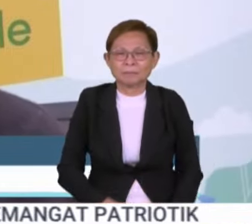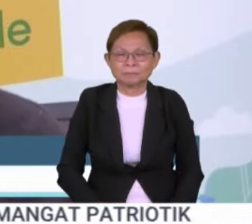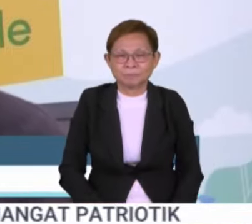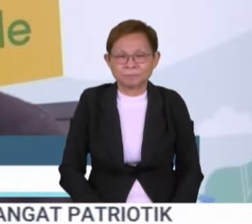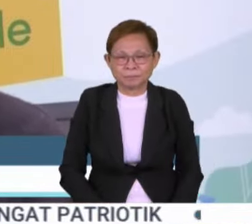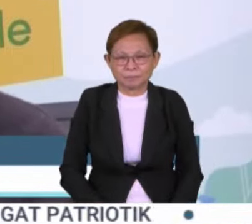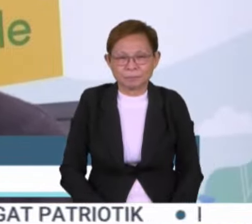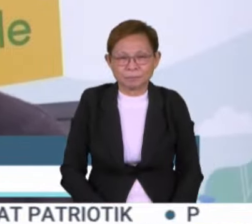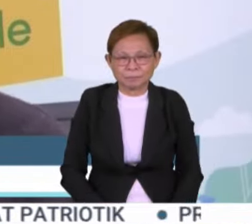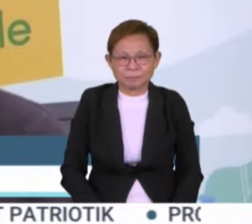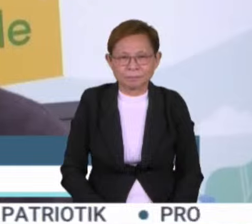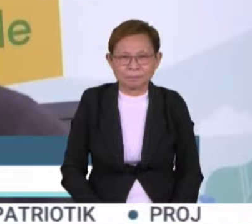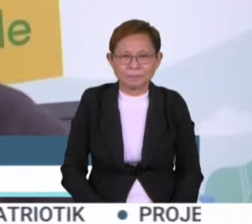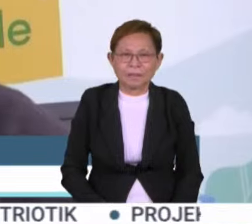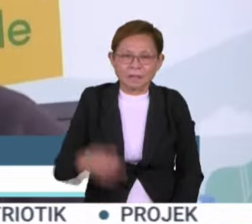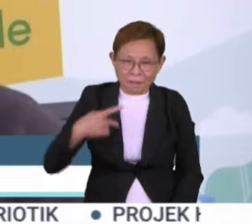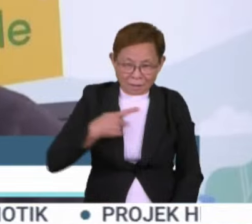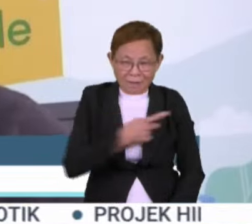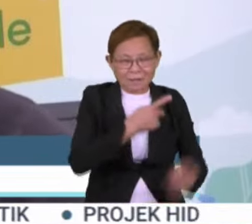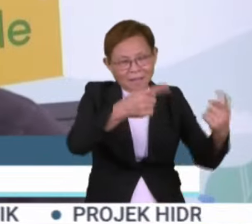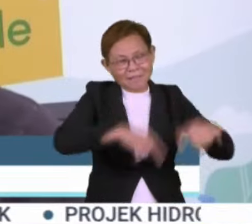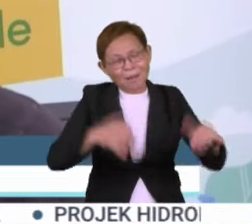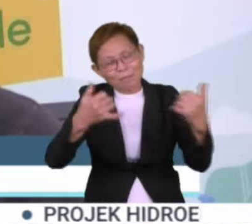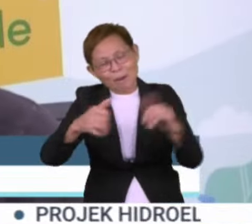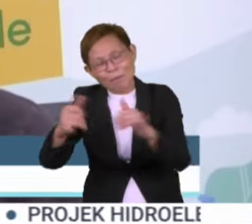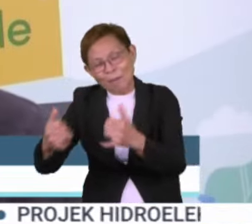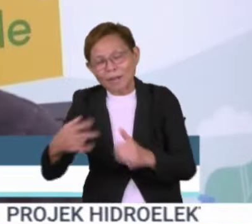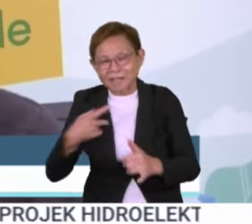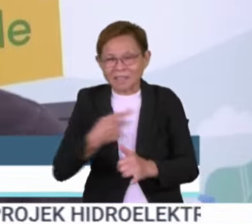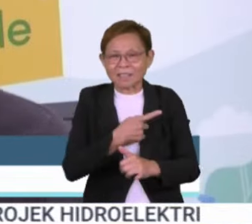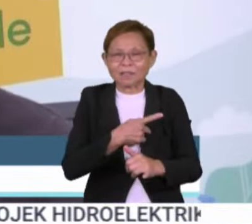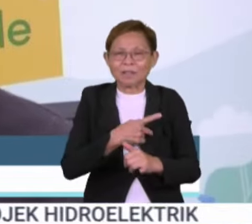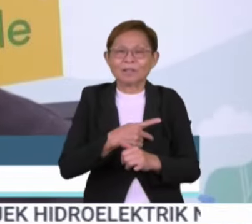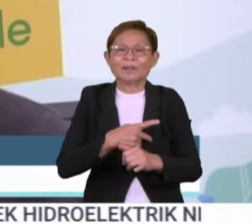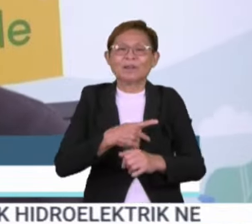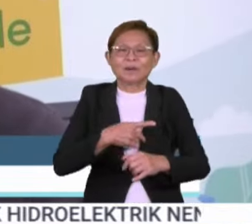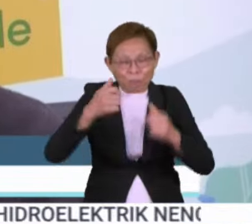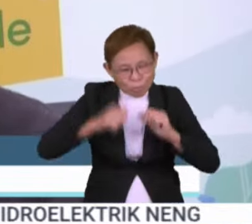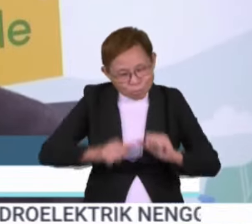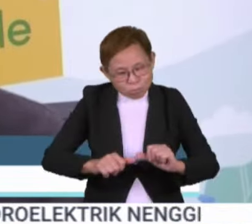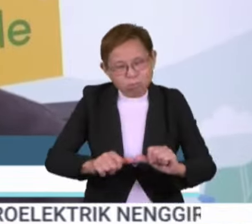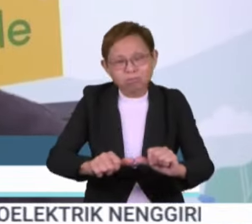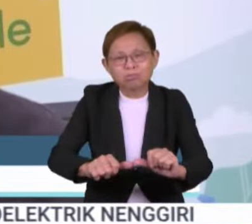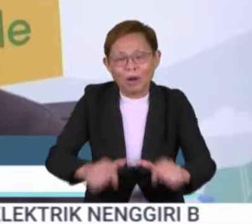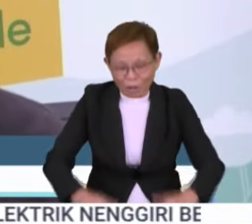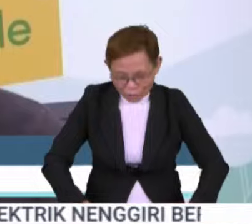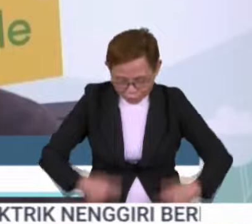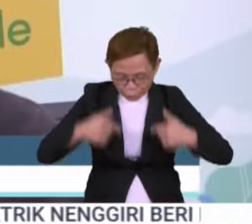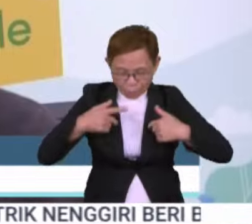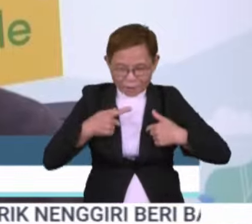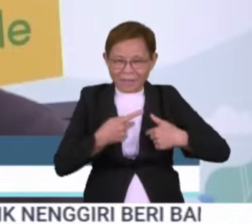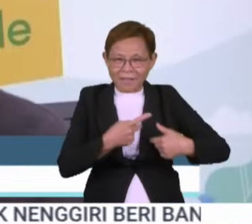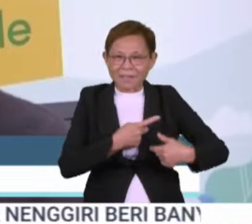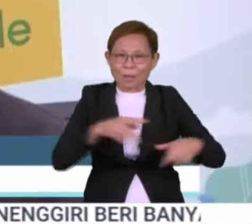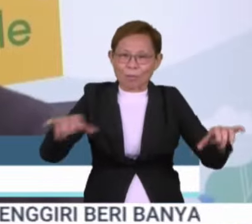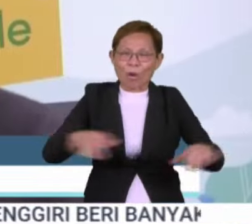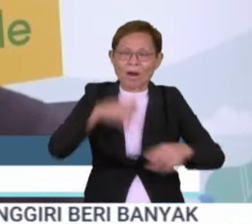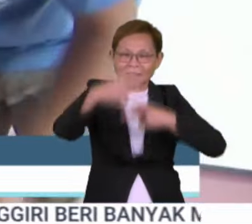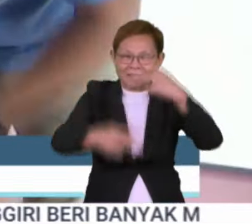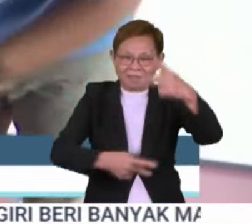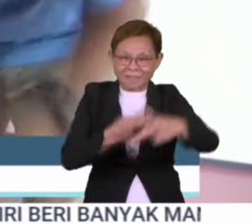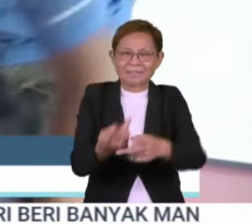kan. So sambil-sambil kita datang beriadah kita boleh juga untuk melestarikan kehidupan kita lah dengan melakukan